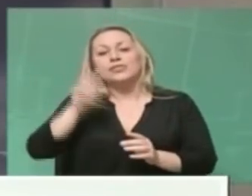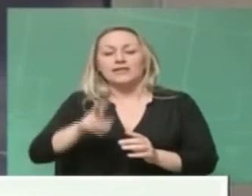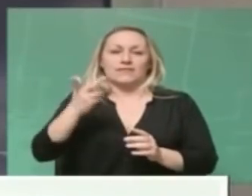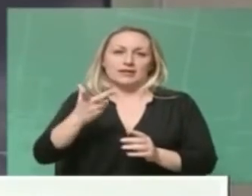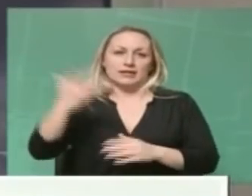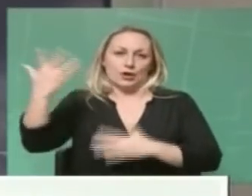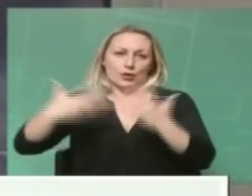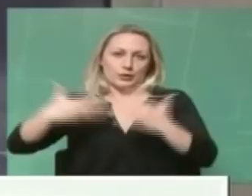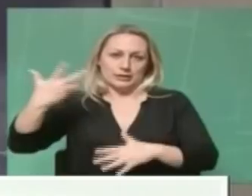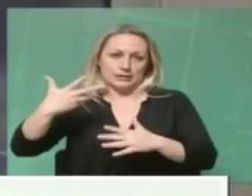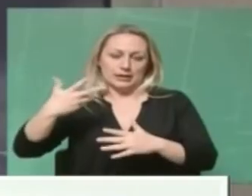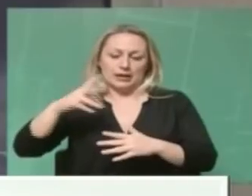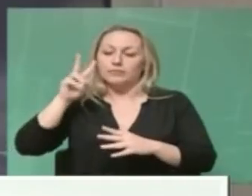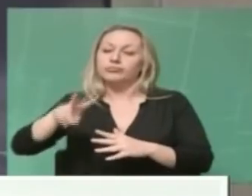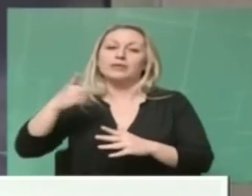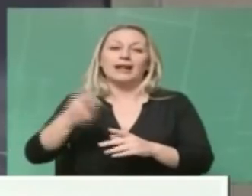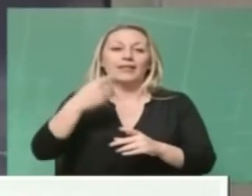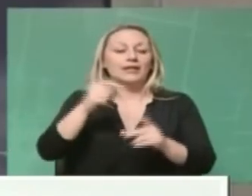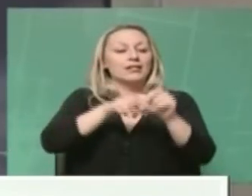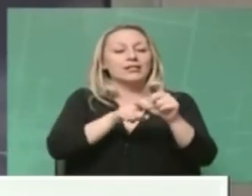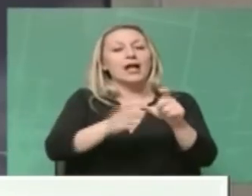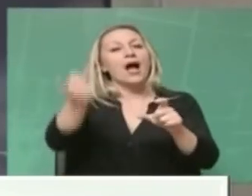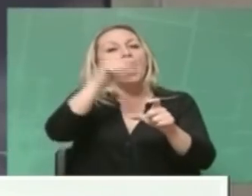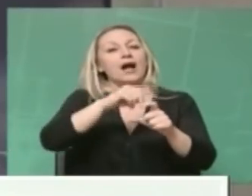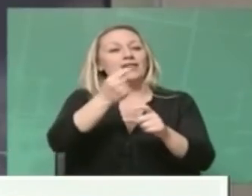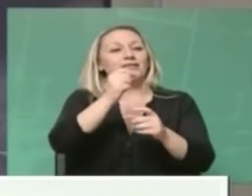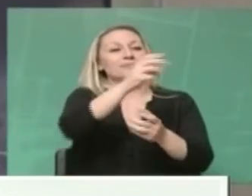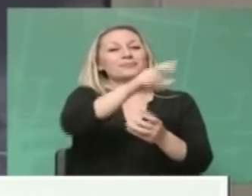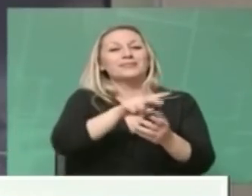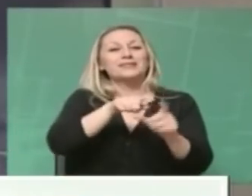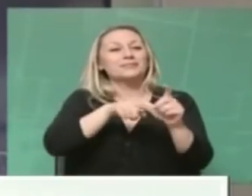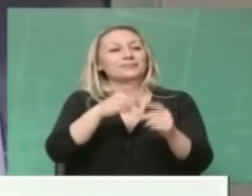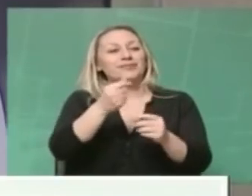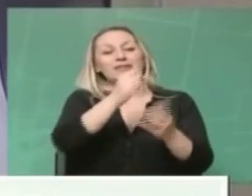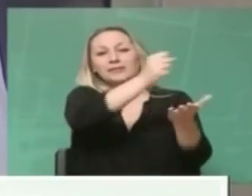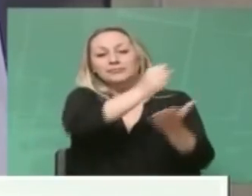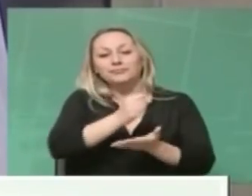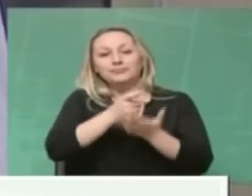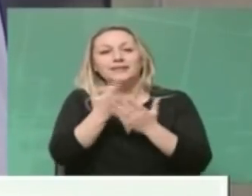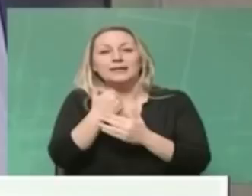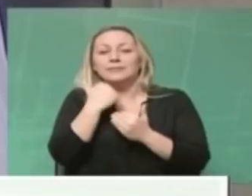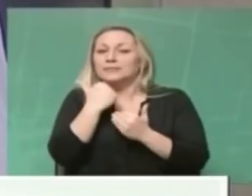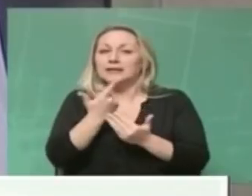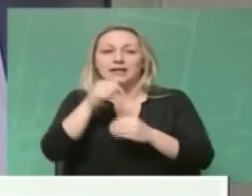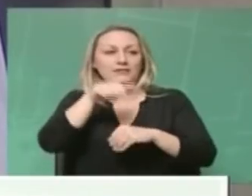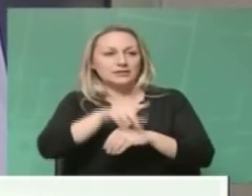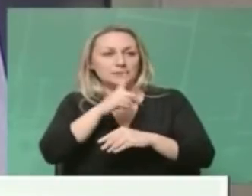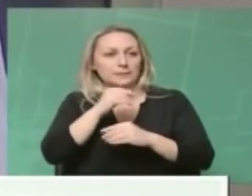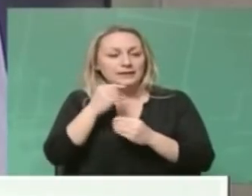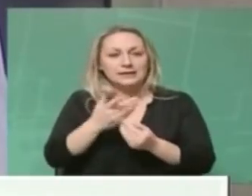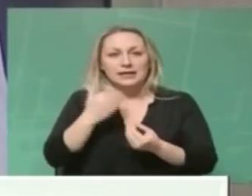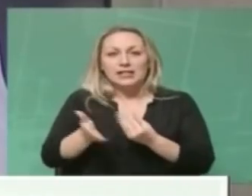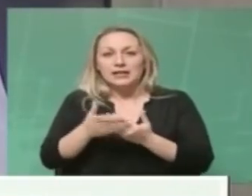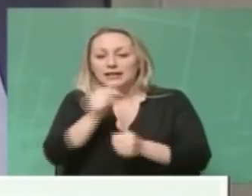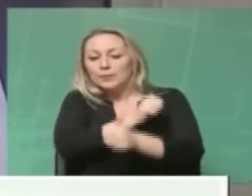όχι, θα εξαρτιέσαι από πηγές χρηματοδότησης, οι οποίες, αν θέλετε, ούτε στον όγκο των αναγκών πατάνε, ούτε και έχουν και